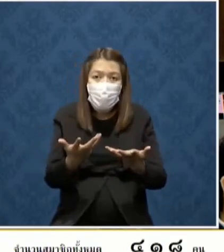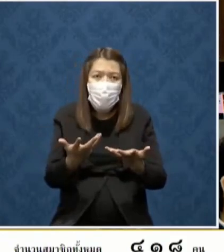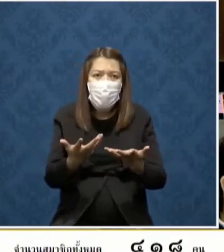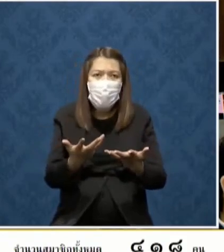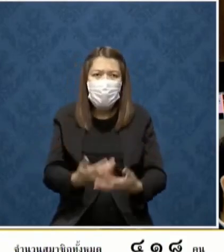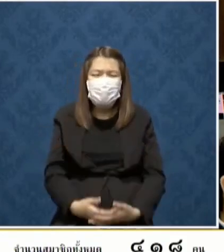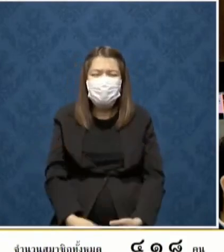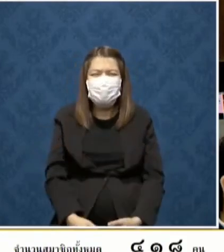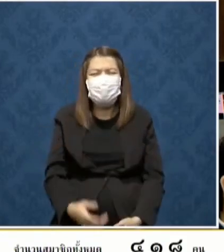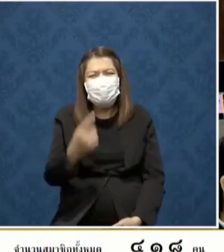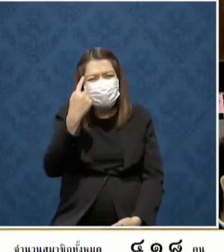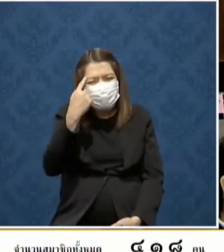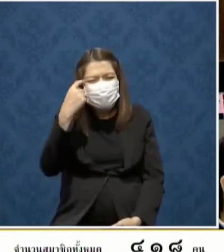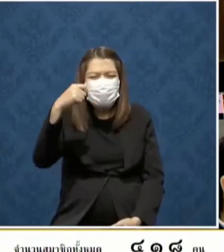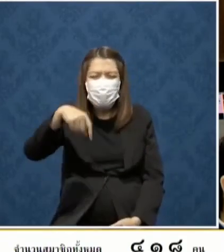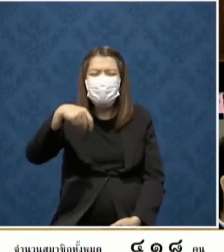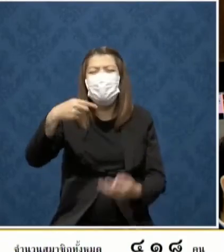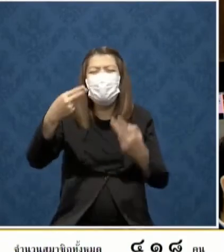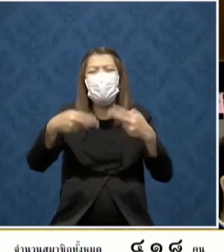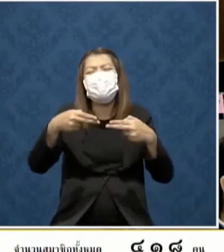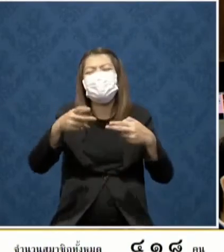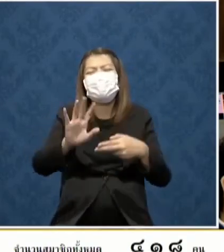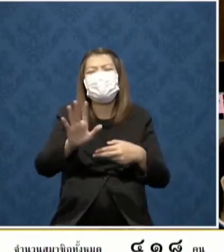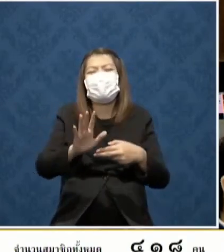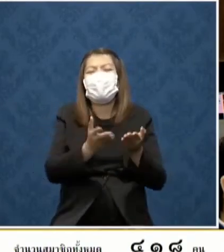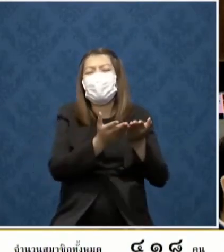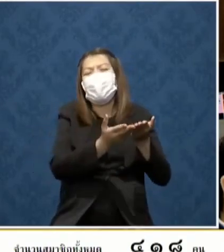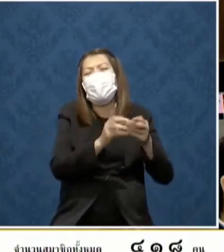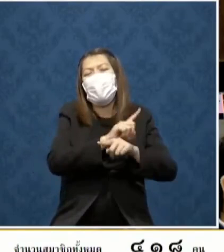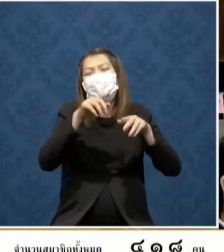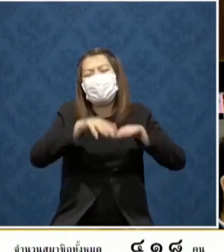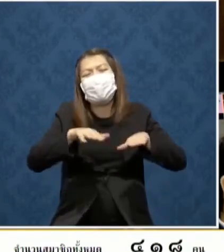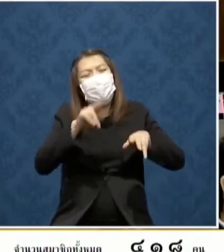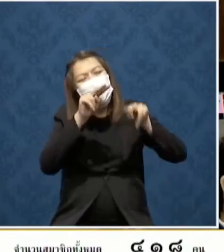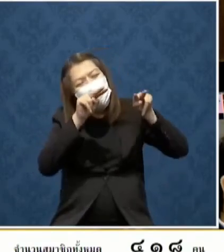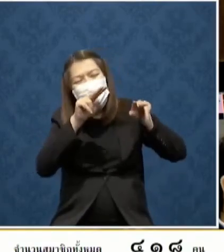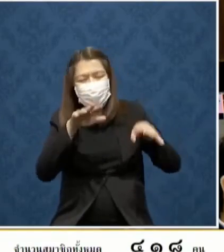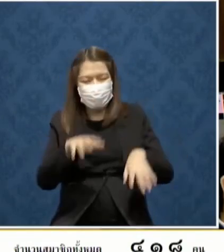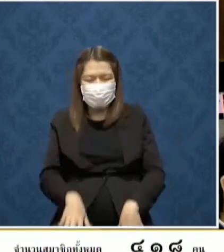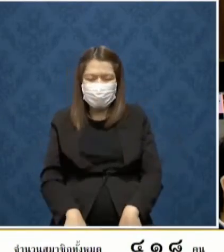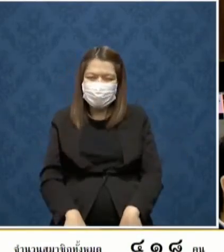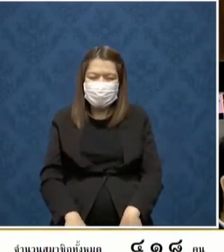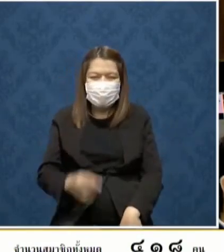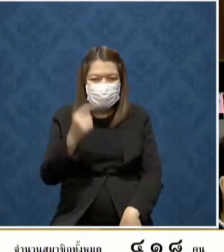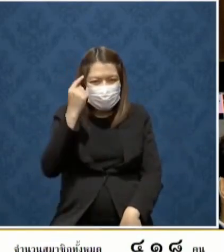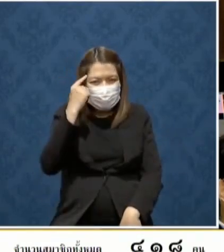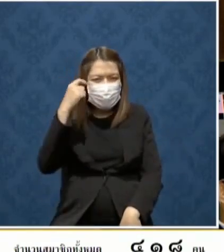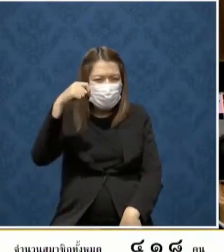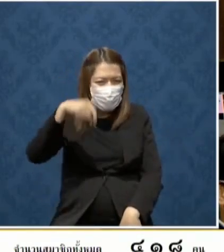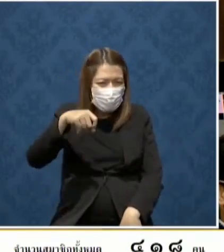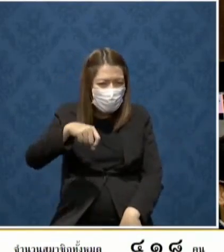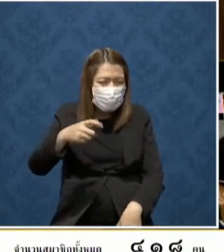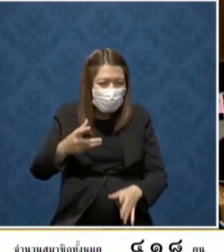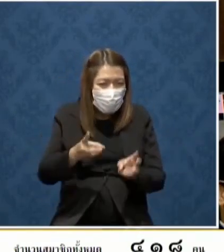ก็ออแล้วไืไมได้คิจะ ซ่มเรอเพื่อรบไครับเอาไใช้วันเด็ก มนไมมี mindset ทจะคิวเราจะต้ซ่มเรือยัไ